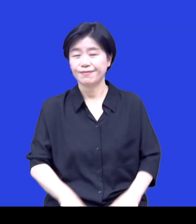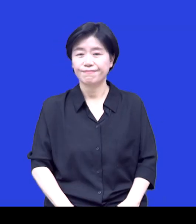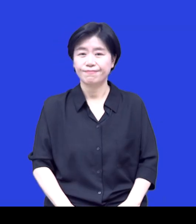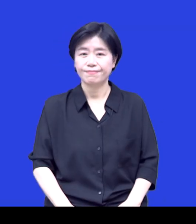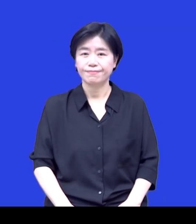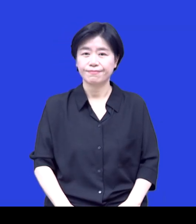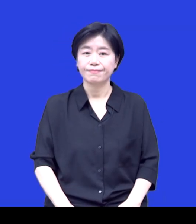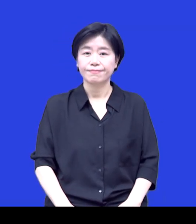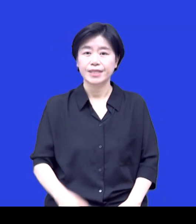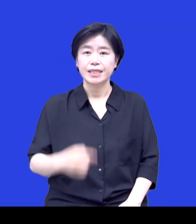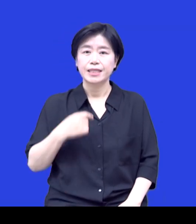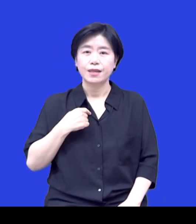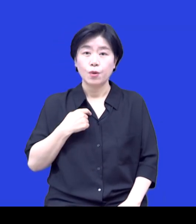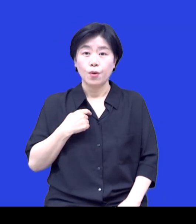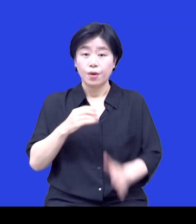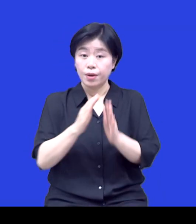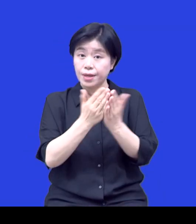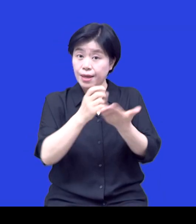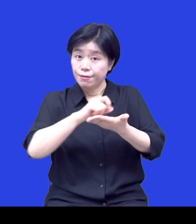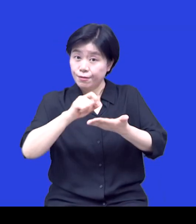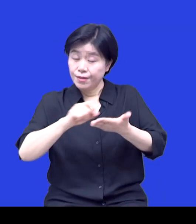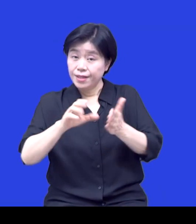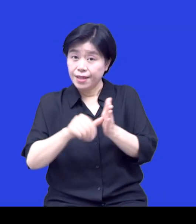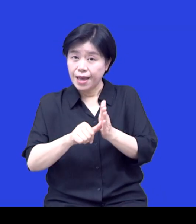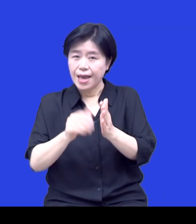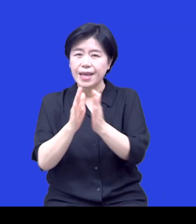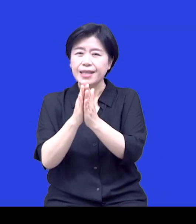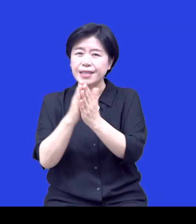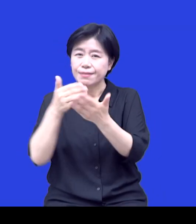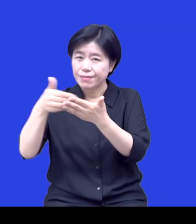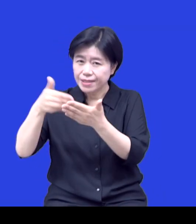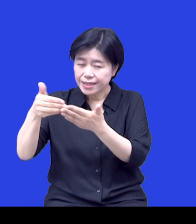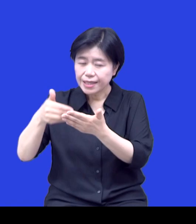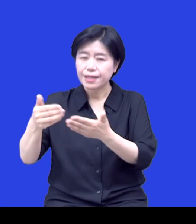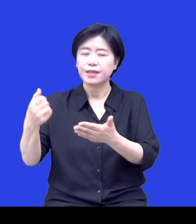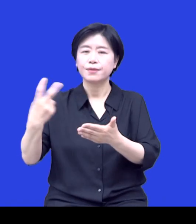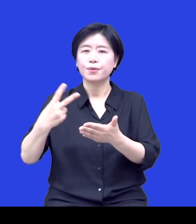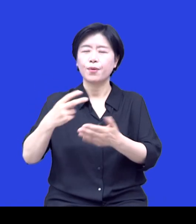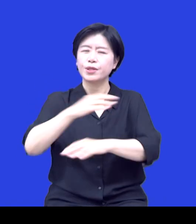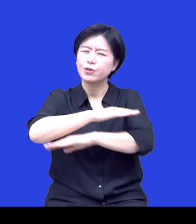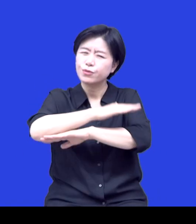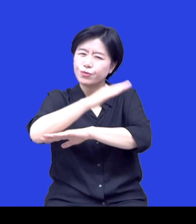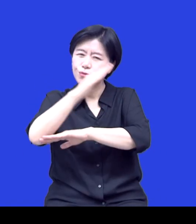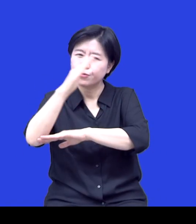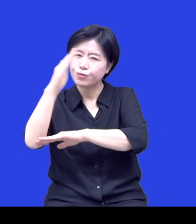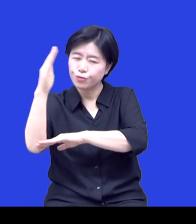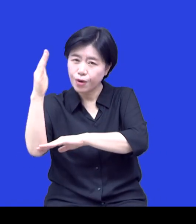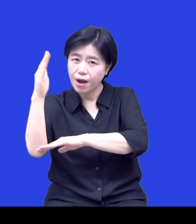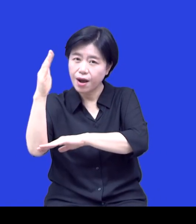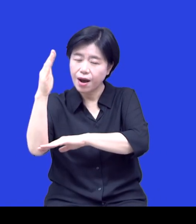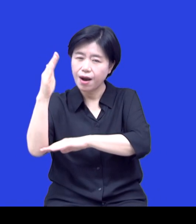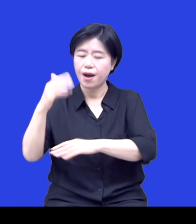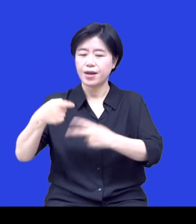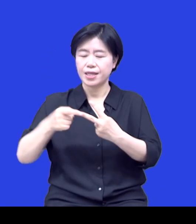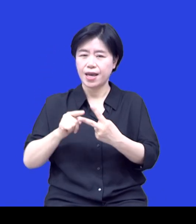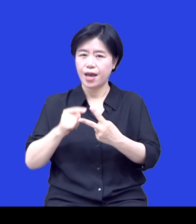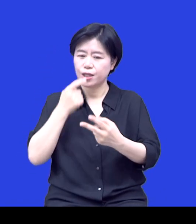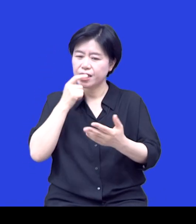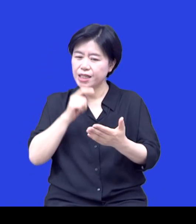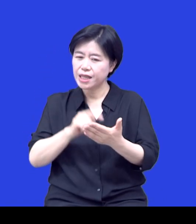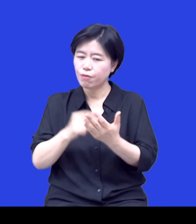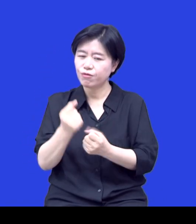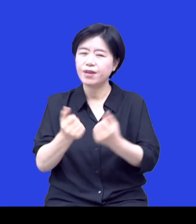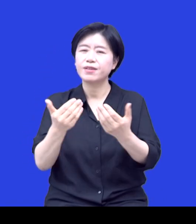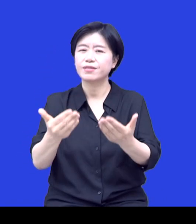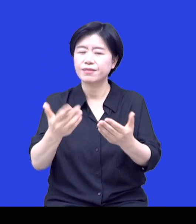네. 그림 언어로 성도들을 그 스토리 속으로 데려가려고 참 노력을 하고 예. 그렇게 하죠. 예. 이제